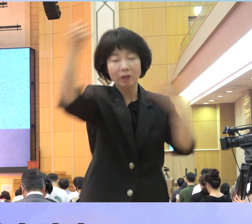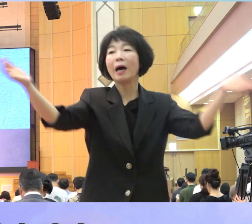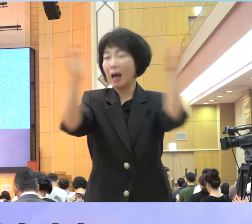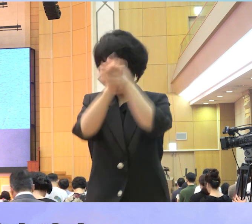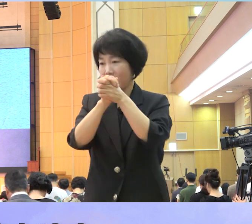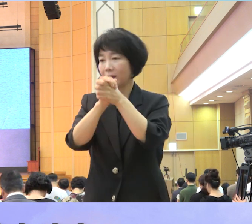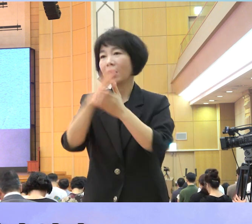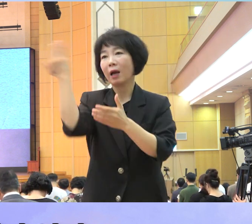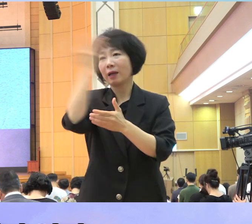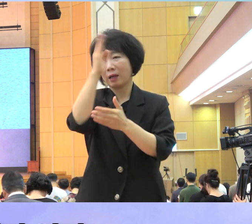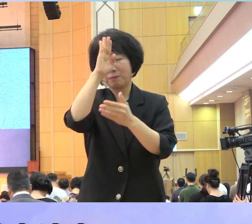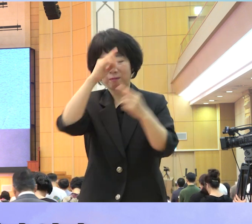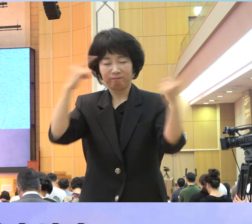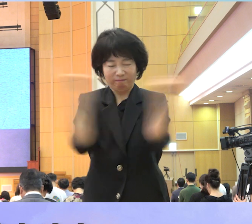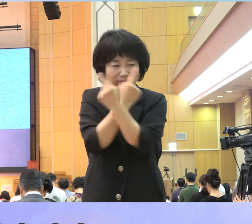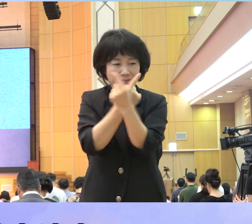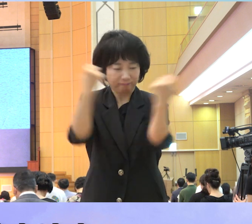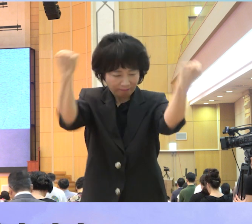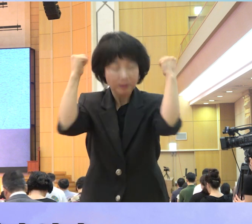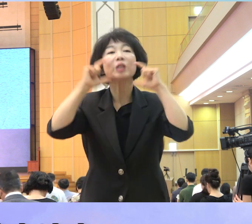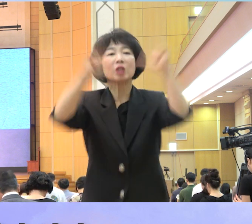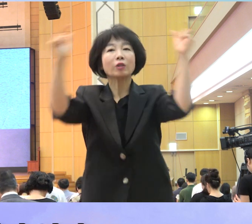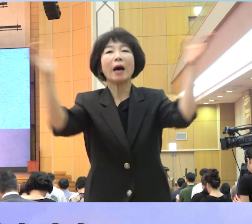받을지어다. 나을지어다.